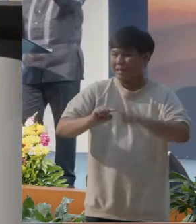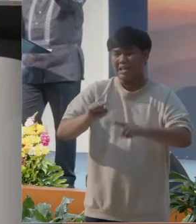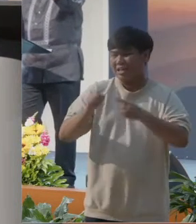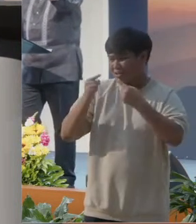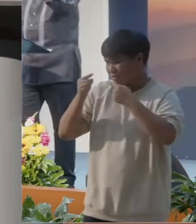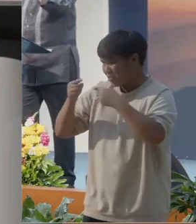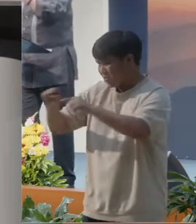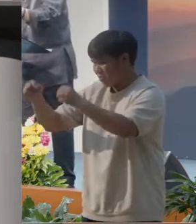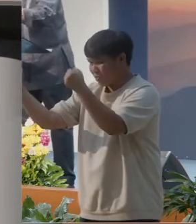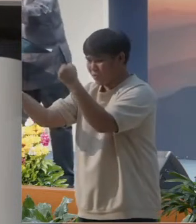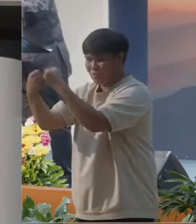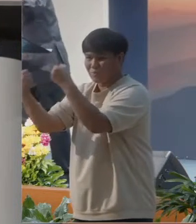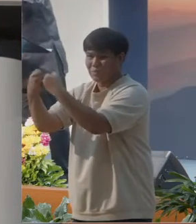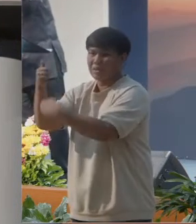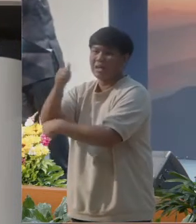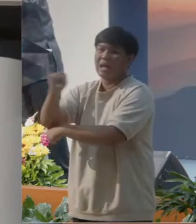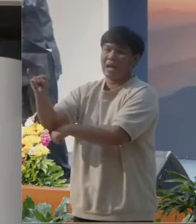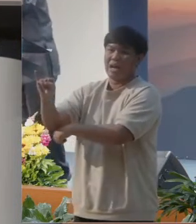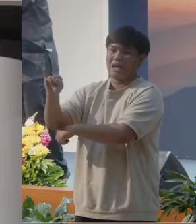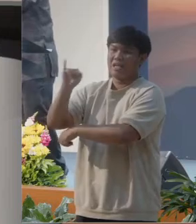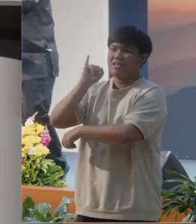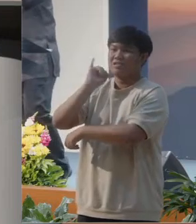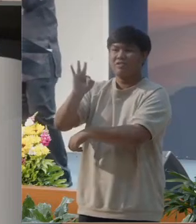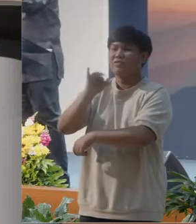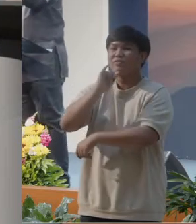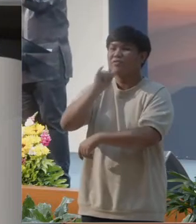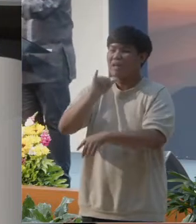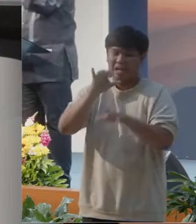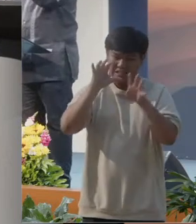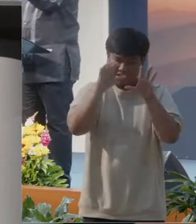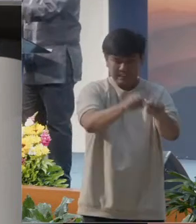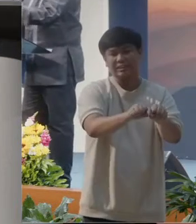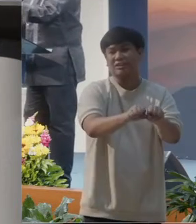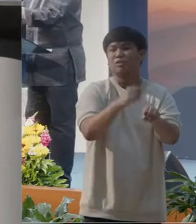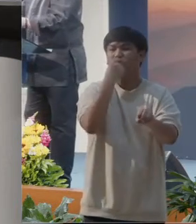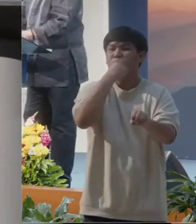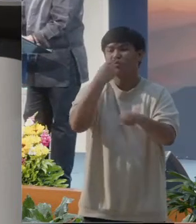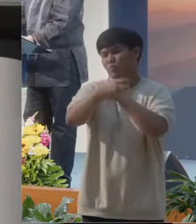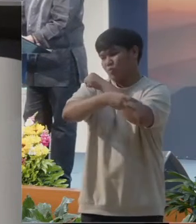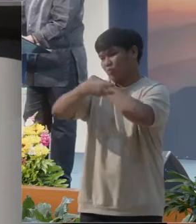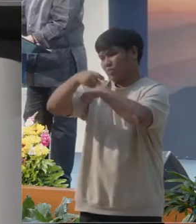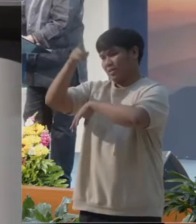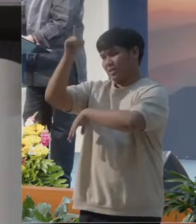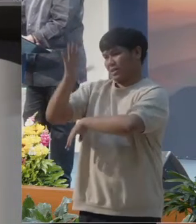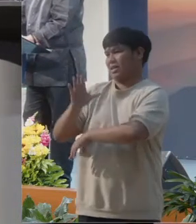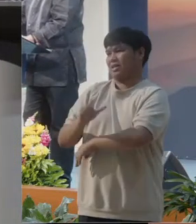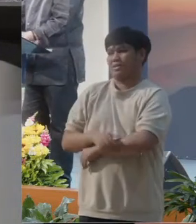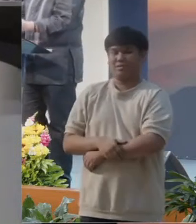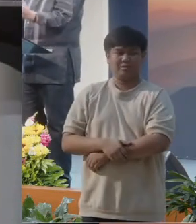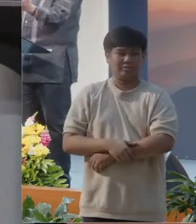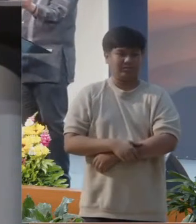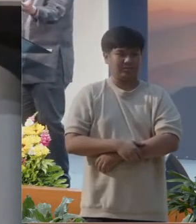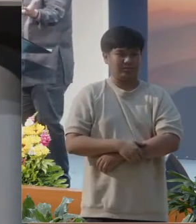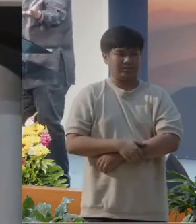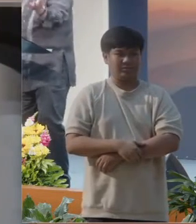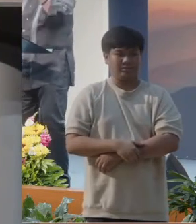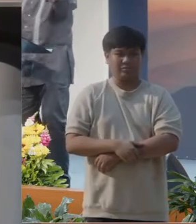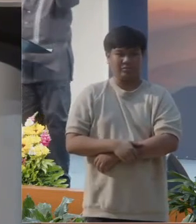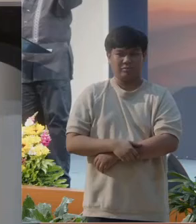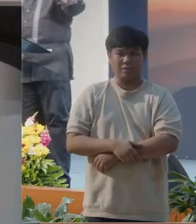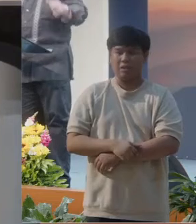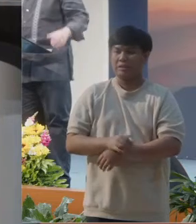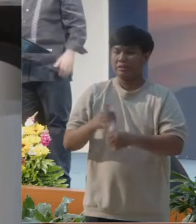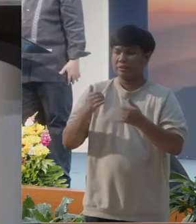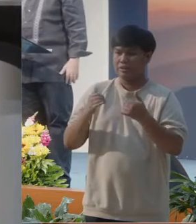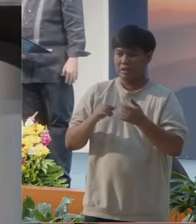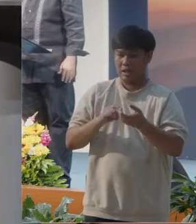magtatagumpay sa inyong kaaway kung hindi nyo ito aalisin sa inyo. if you do not remove them. Ito po ang